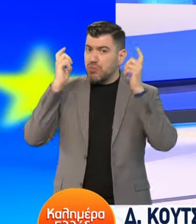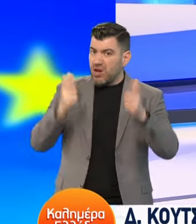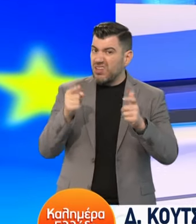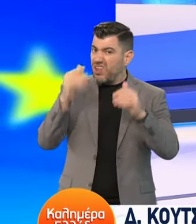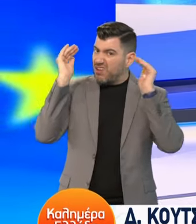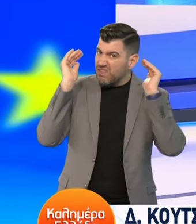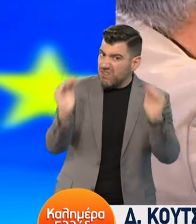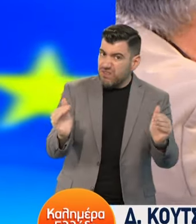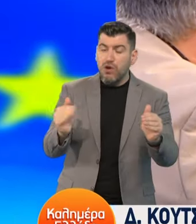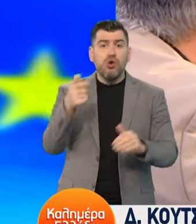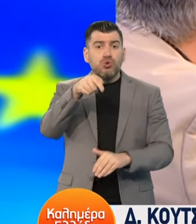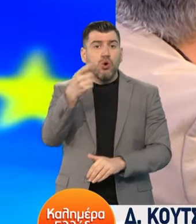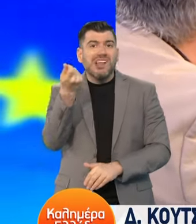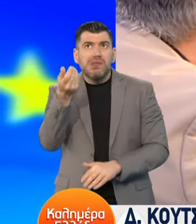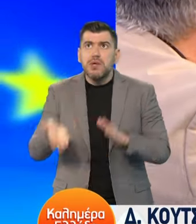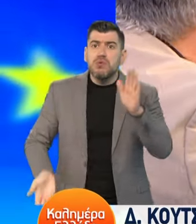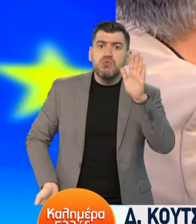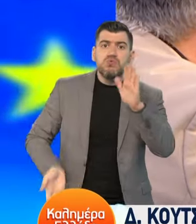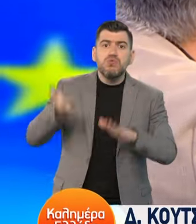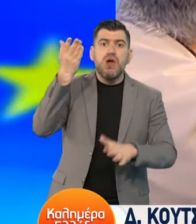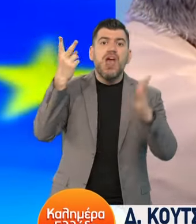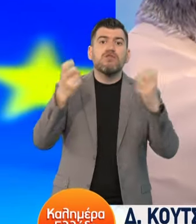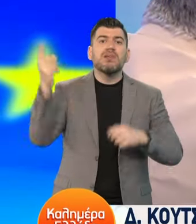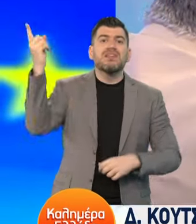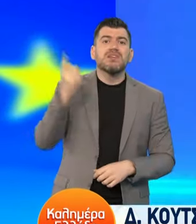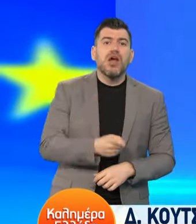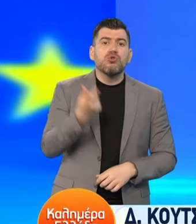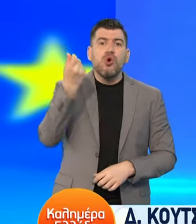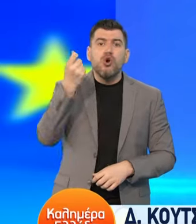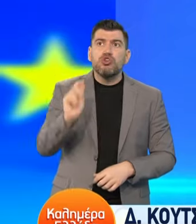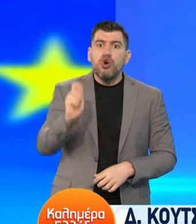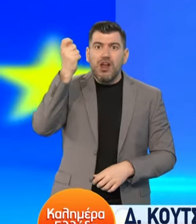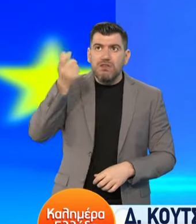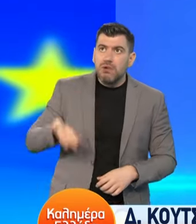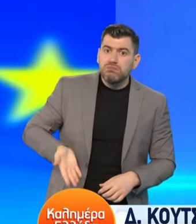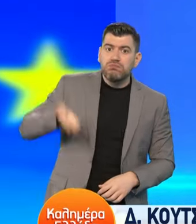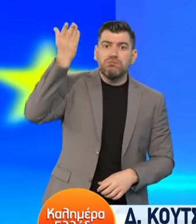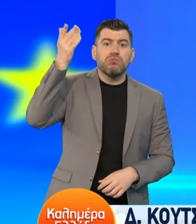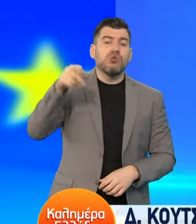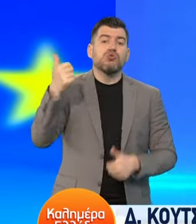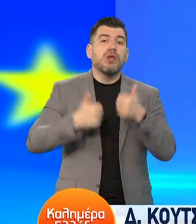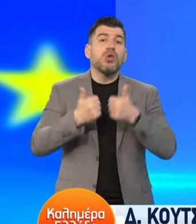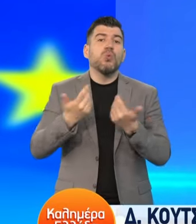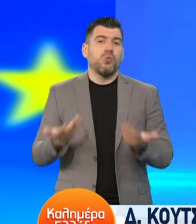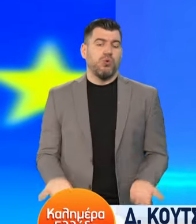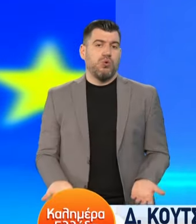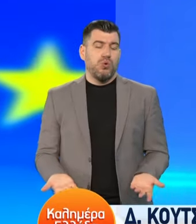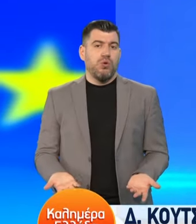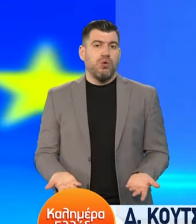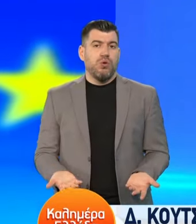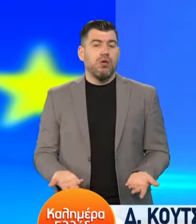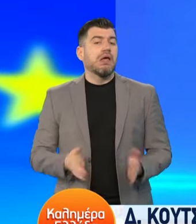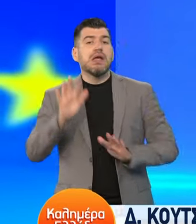απογειώθηκαν οι τιμές τώρα, 70% το ρεύμα θα είναι παραπάνω τον Ιούνιο. Λοιπόν, χρηματιστήριο ενέργειας,